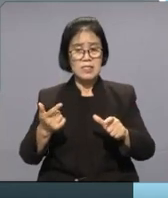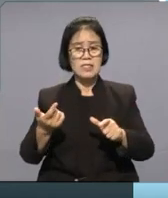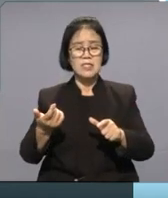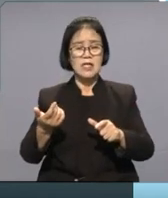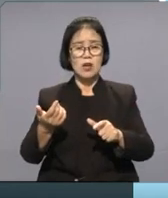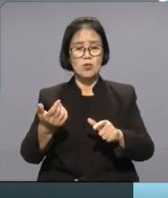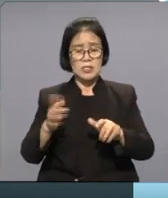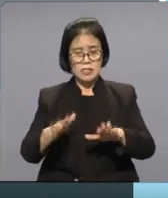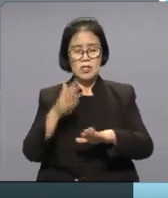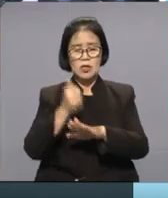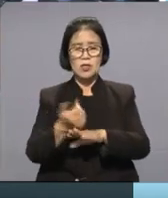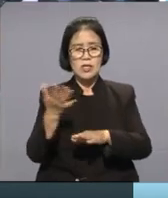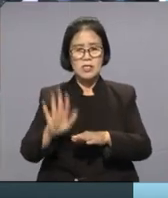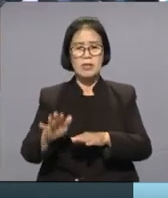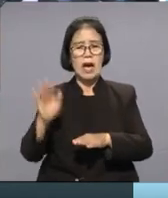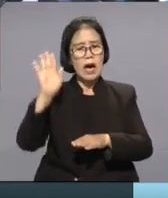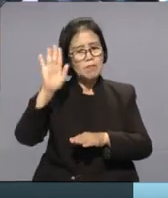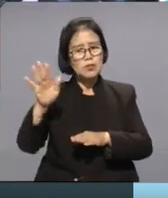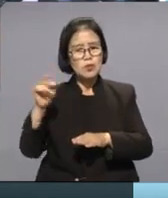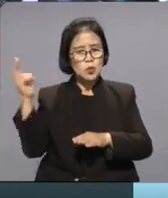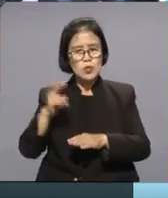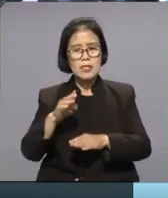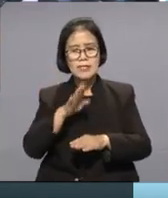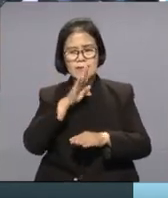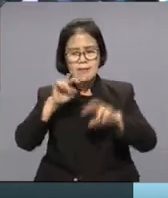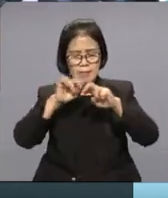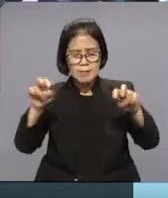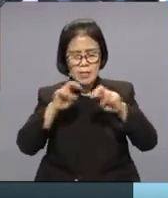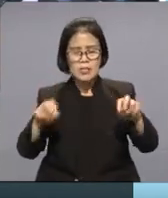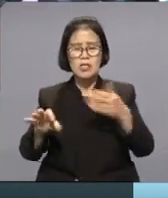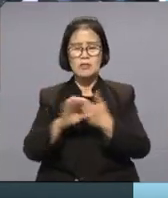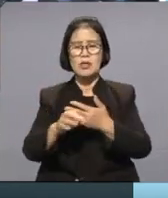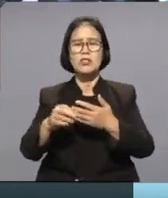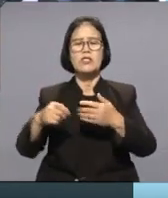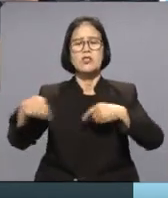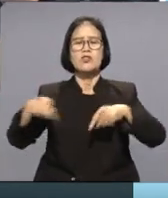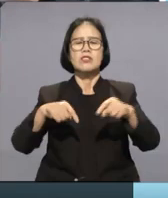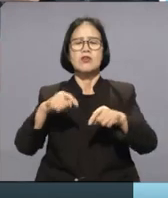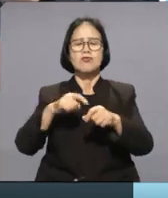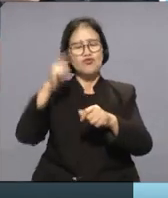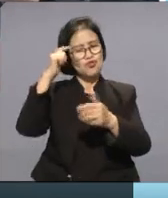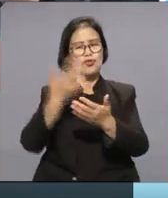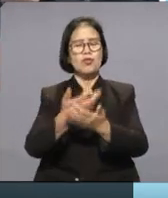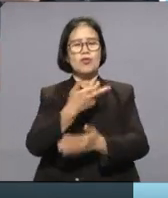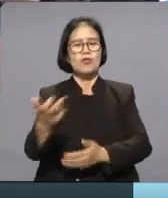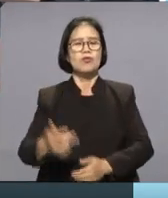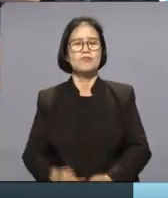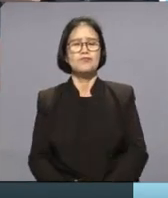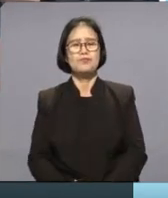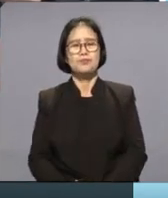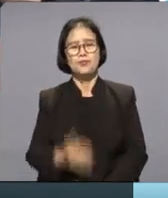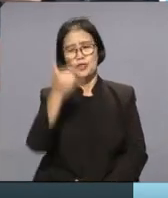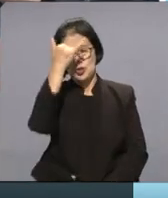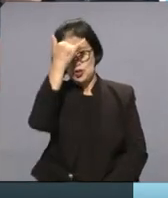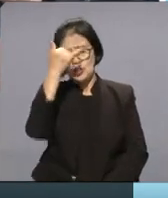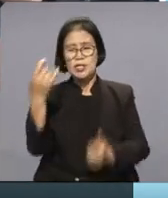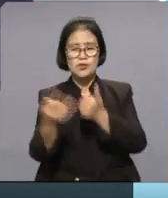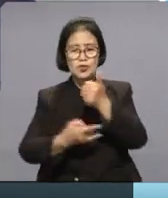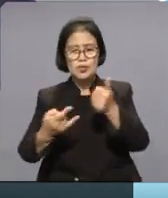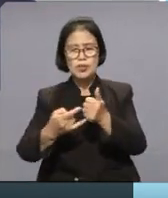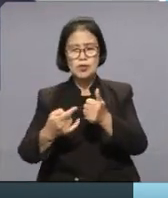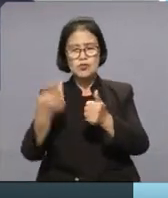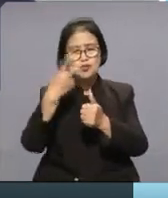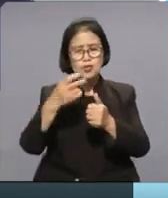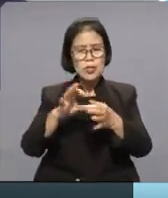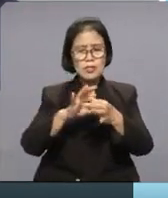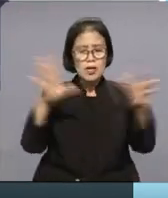밝혀진다면은 정치적인 재개가 굉장히 힘들게 될 것입니다. 근데 문제는 윤리위에서는 이 수사와 관계없이 예. 이미